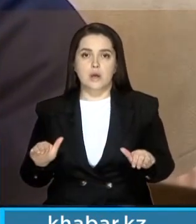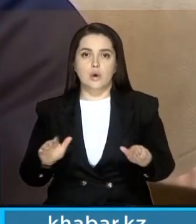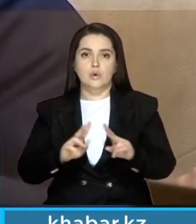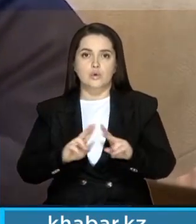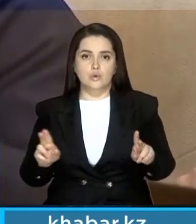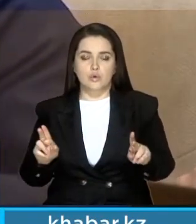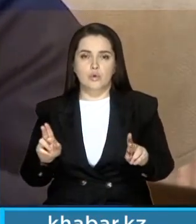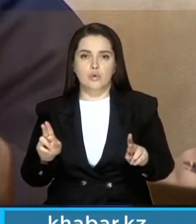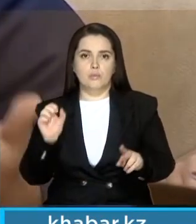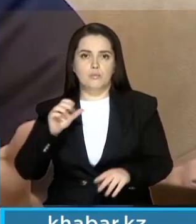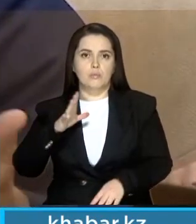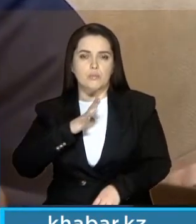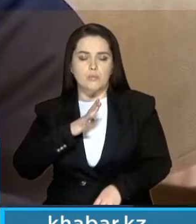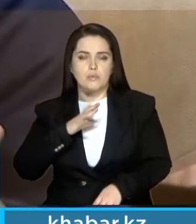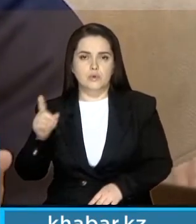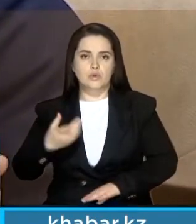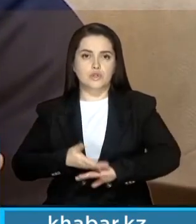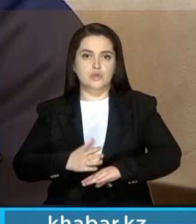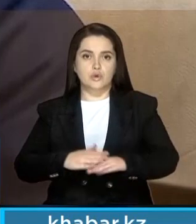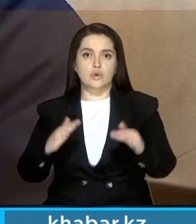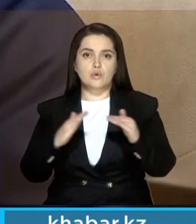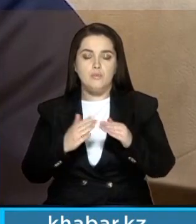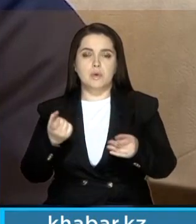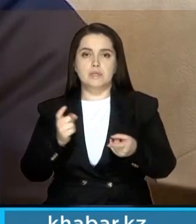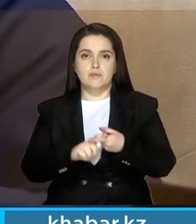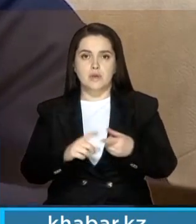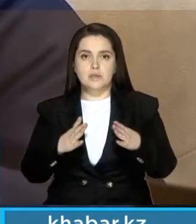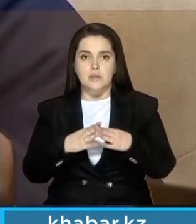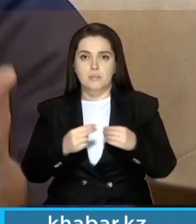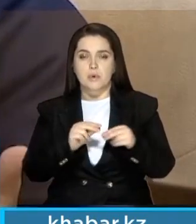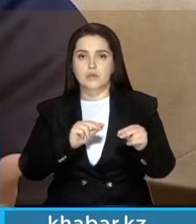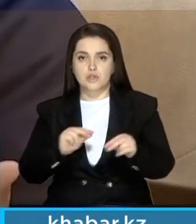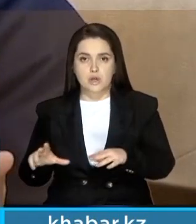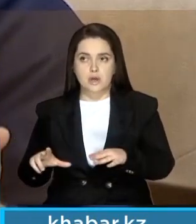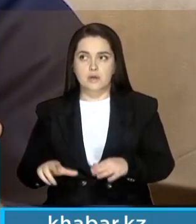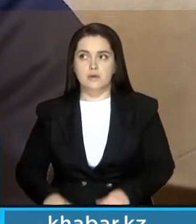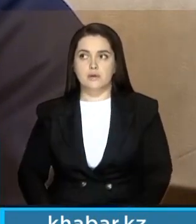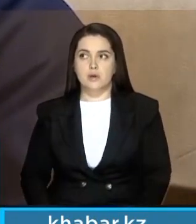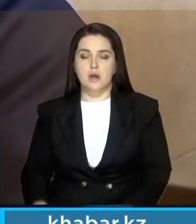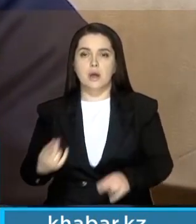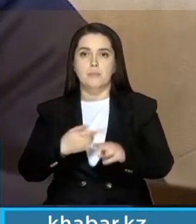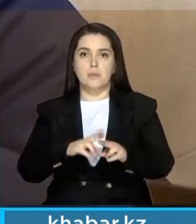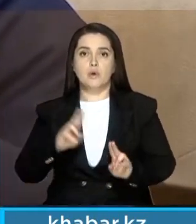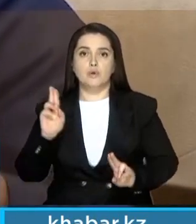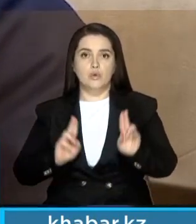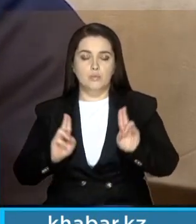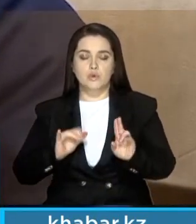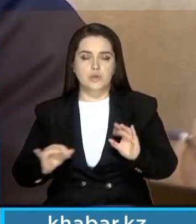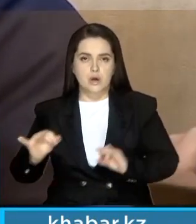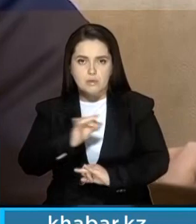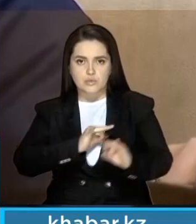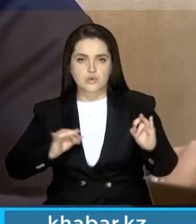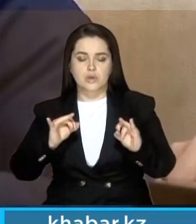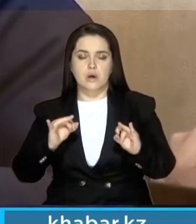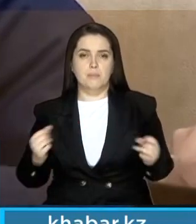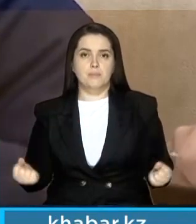могут попасть в ситуацию, связанную с семейным бытовым насилием. На рабочих группах мы эту норму активно обсуждаем, в целом ее